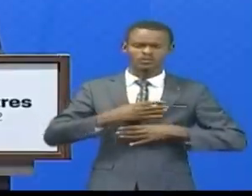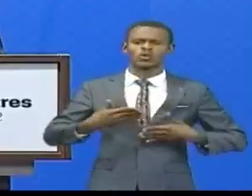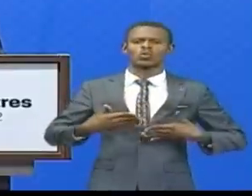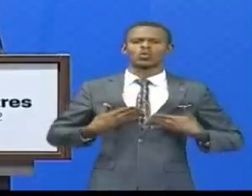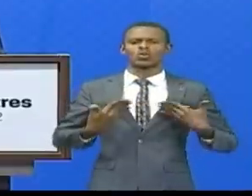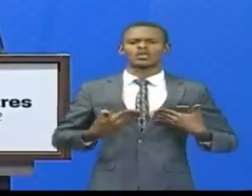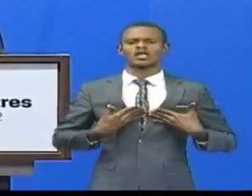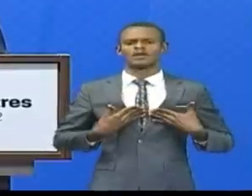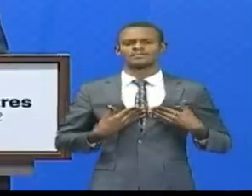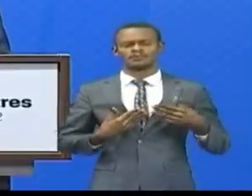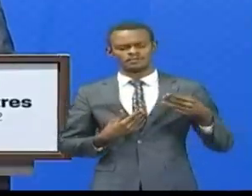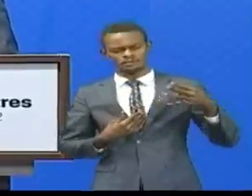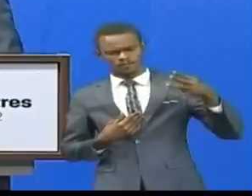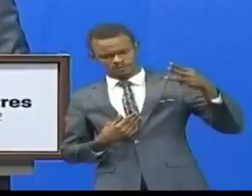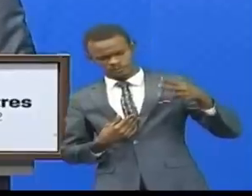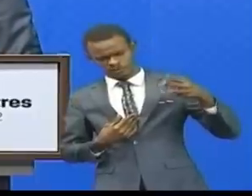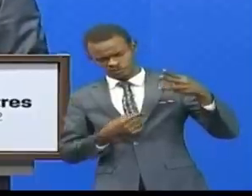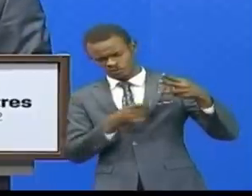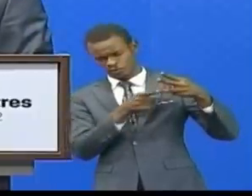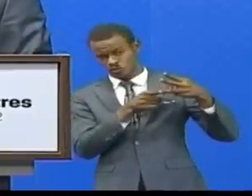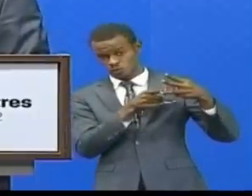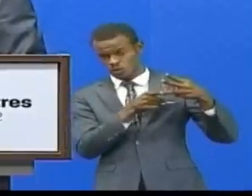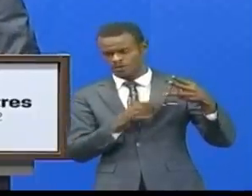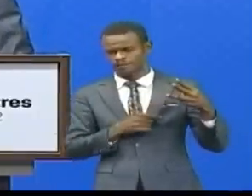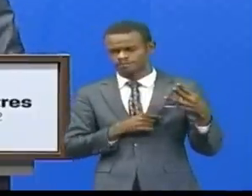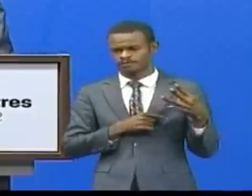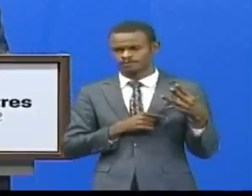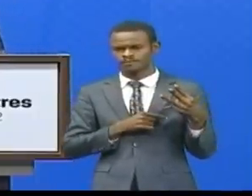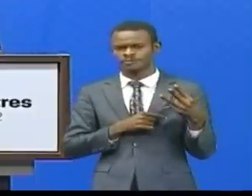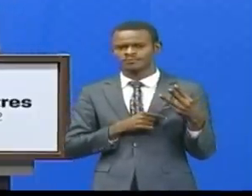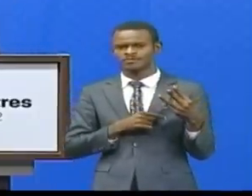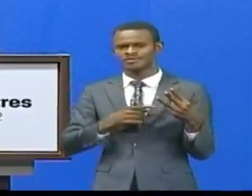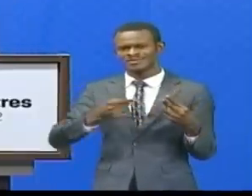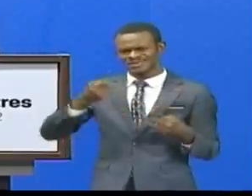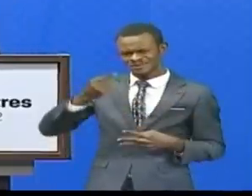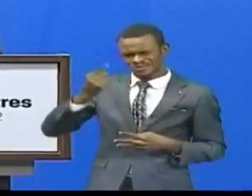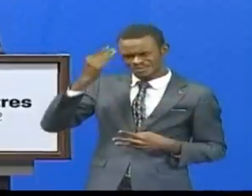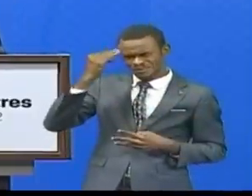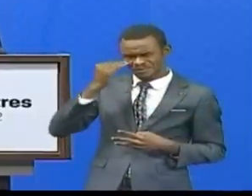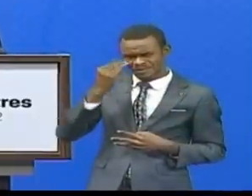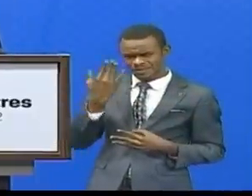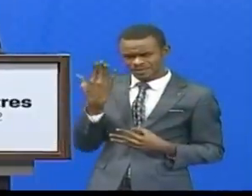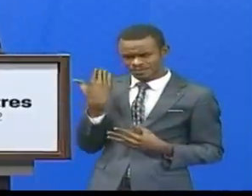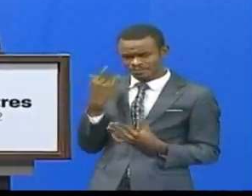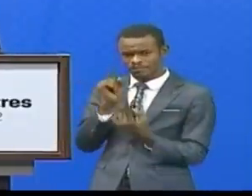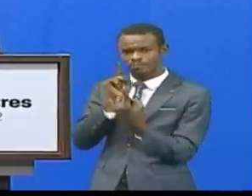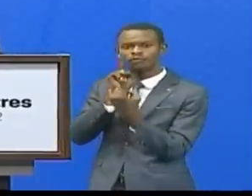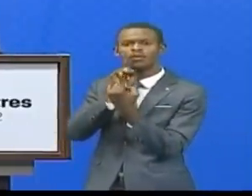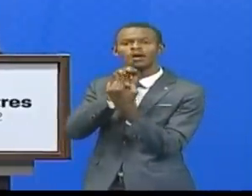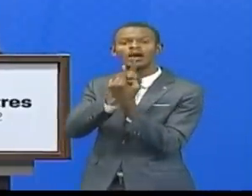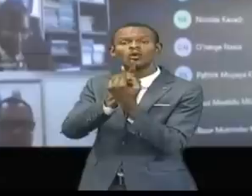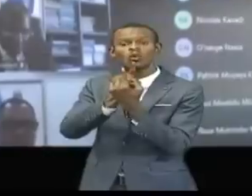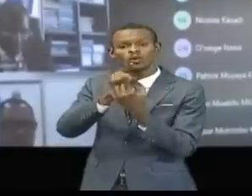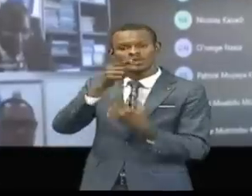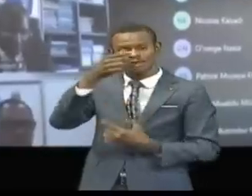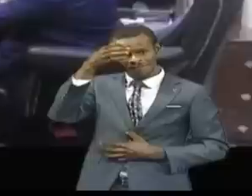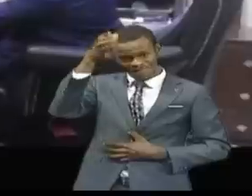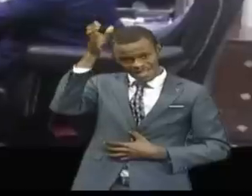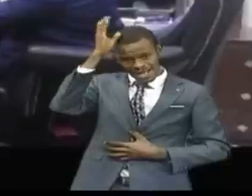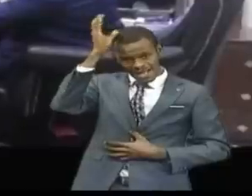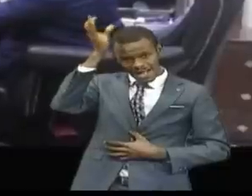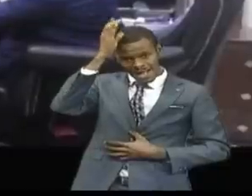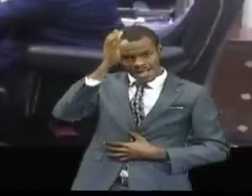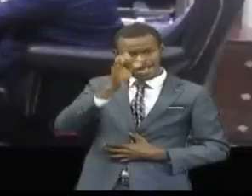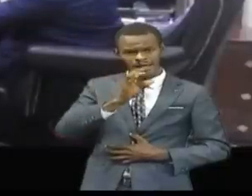3. De la rencontre avec le cardinal. Le Premier ministre continue